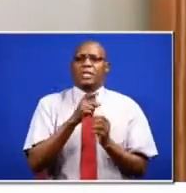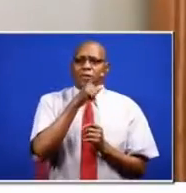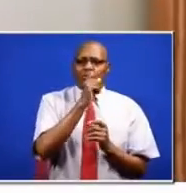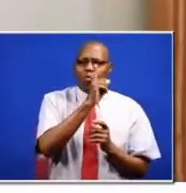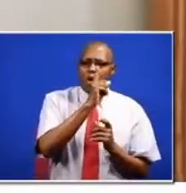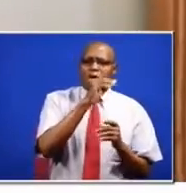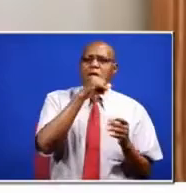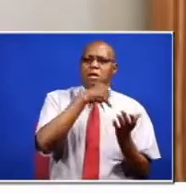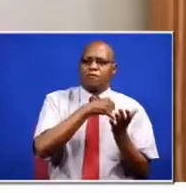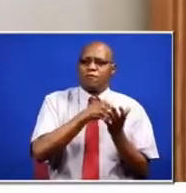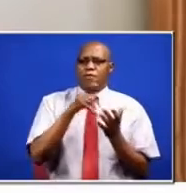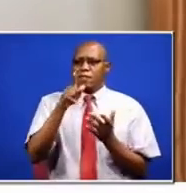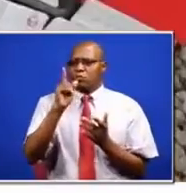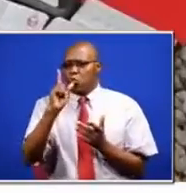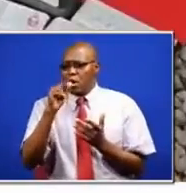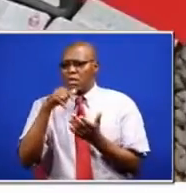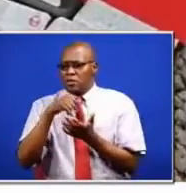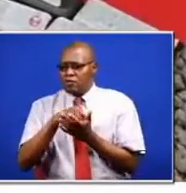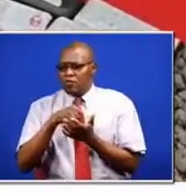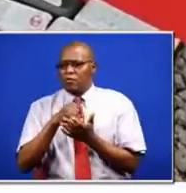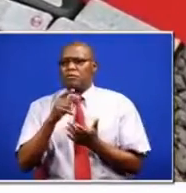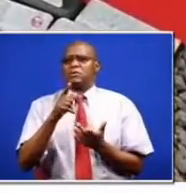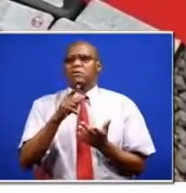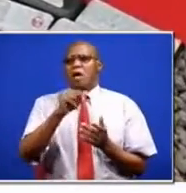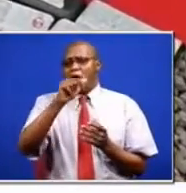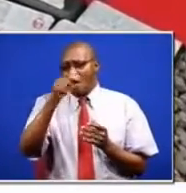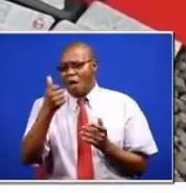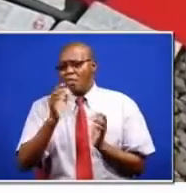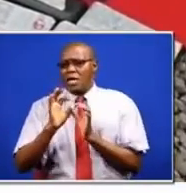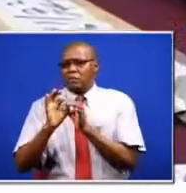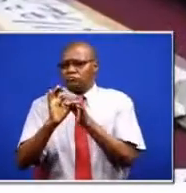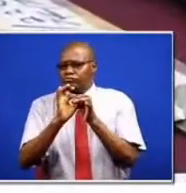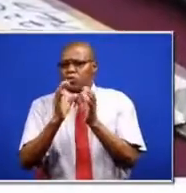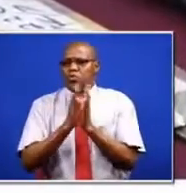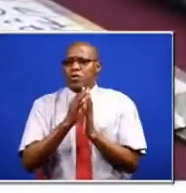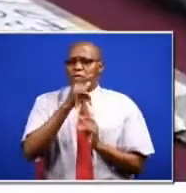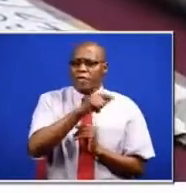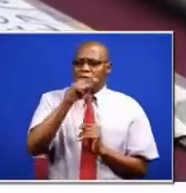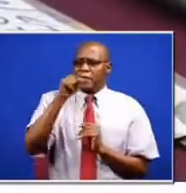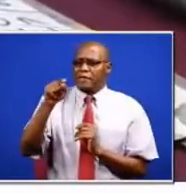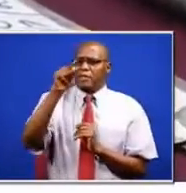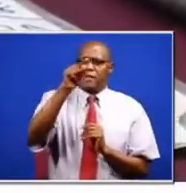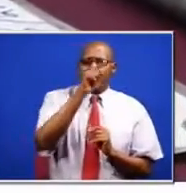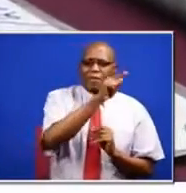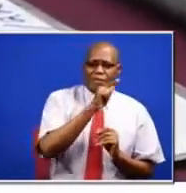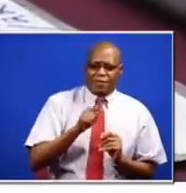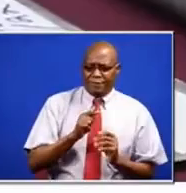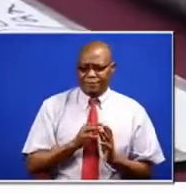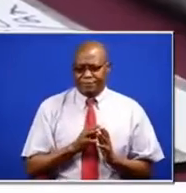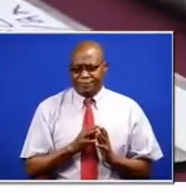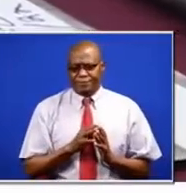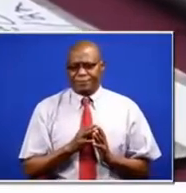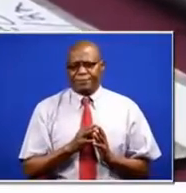anahusika na kuna wale wanashirikiana na huyo fulani. Kufikia leo kuna baadhi ya